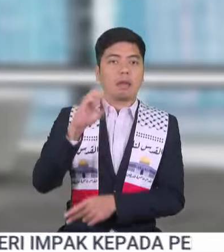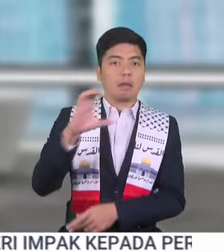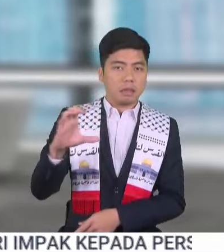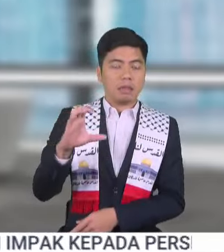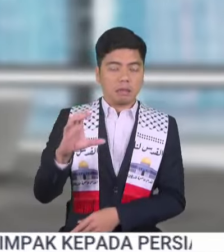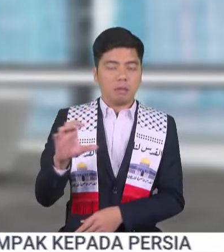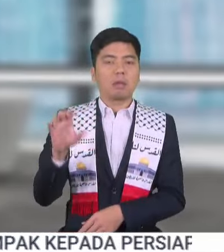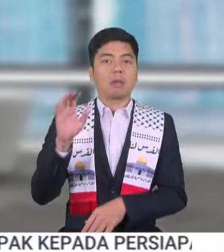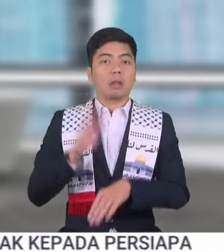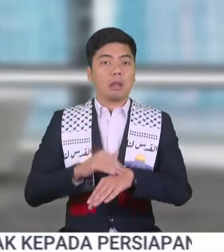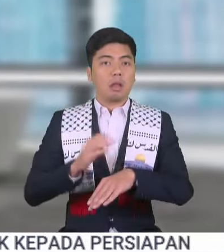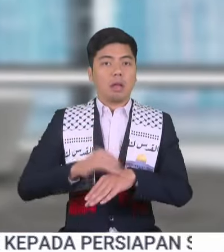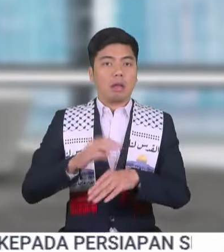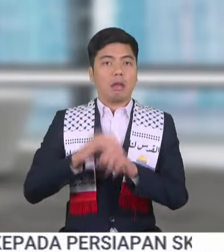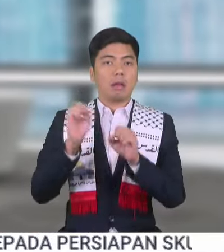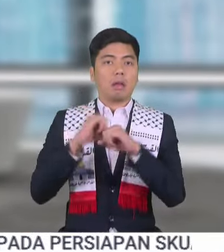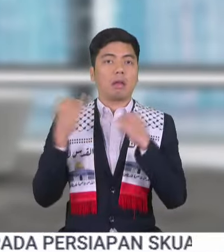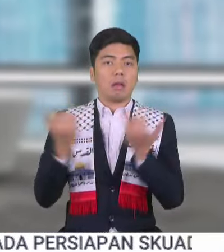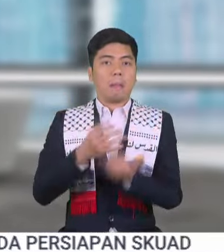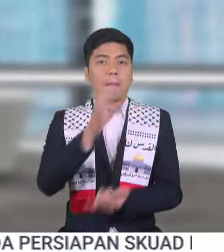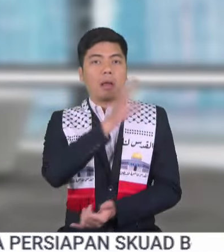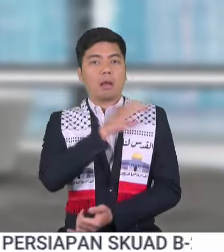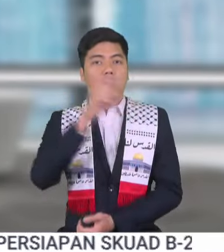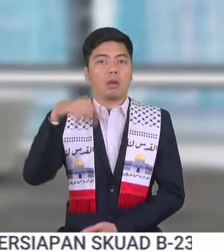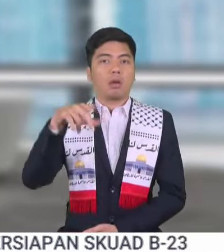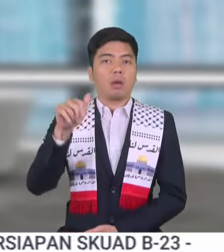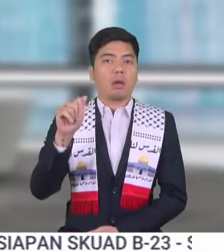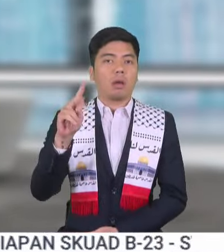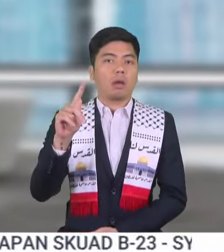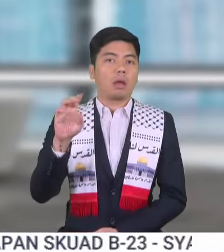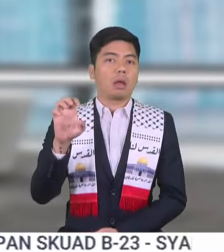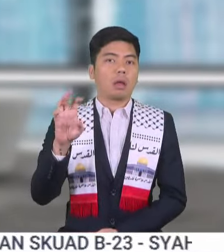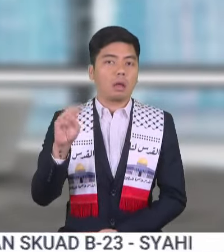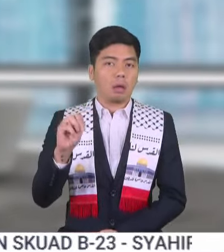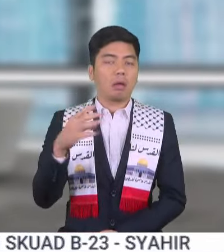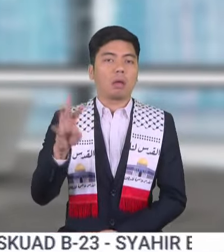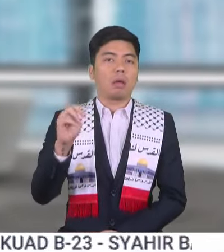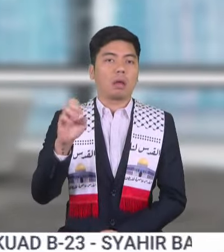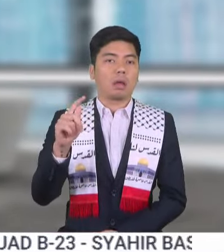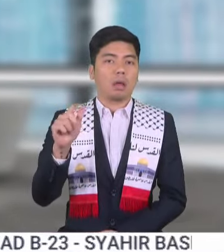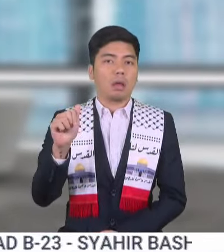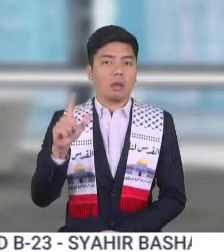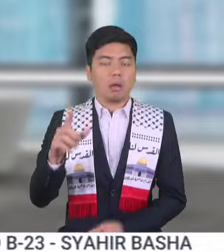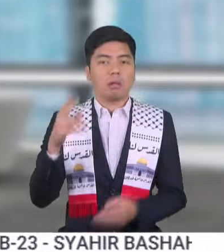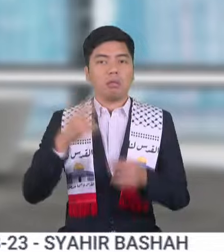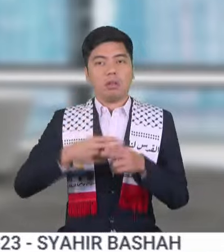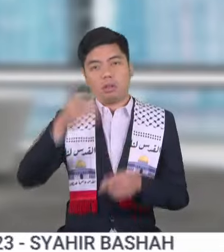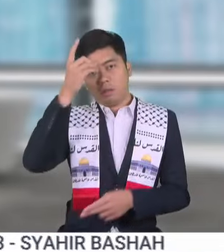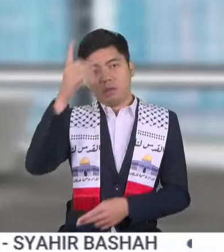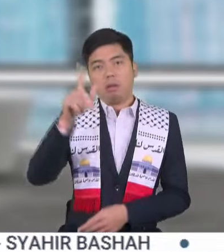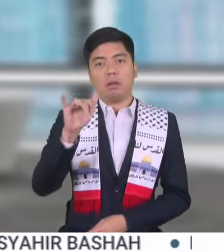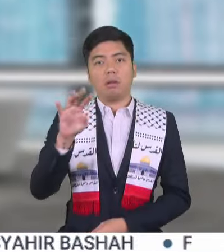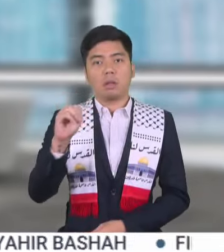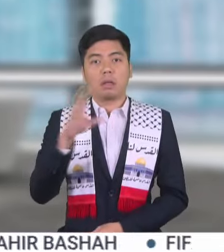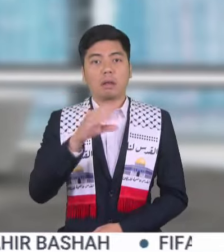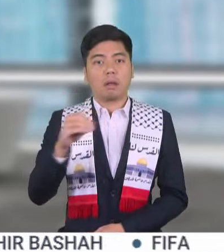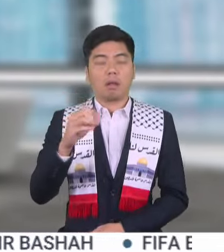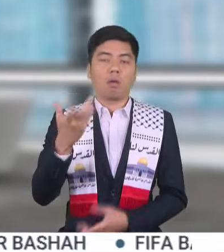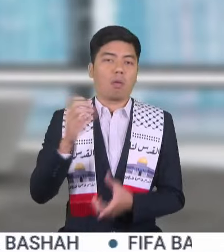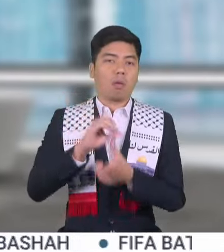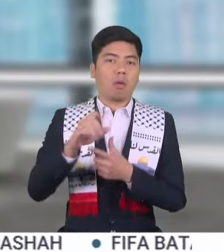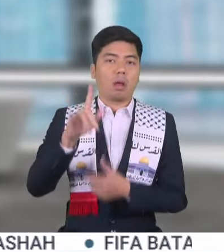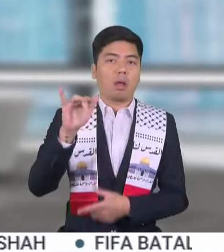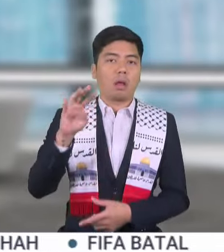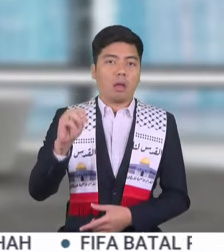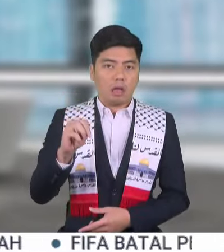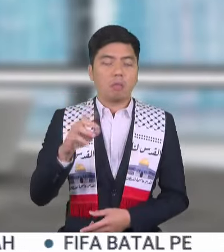SC mengarahkan pengasas dan pengarah Quantum Metal Exchange Incorporated QMEI, Datuk Lim Kong Soon alias Lim Hock Seng, untuk